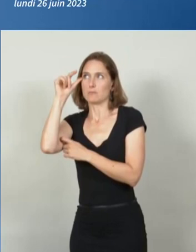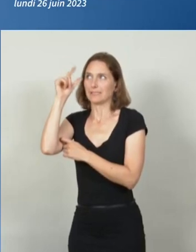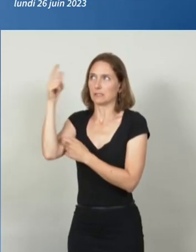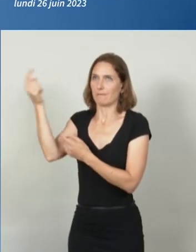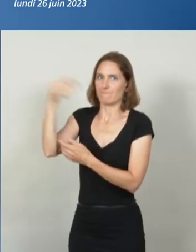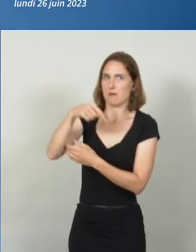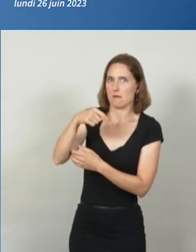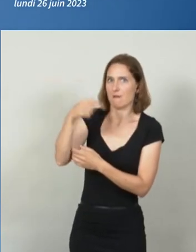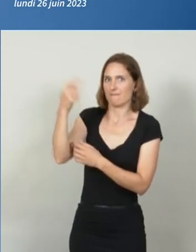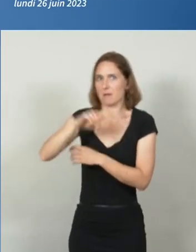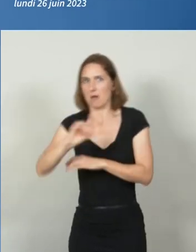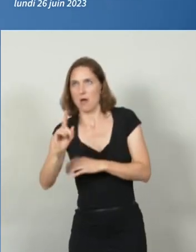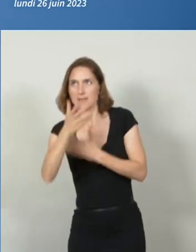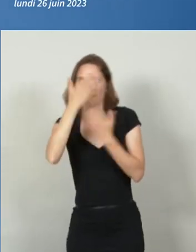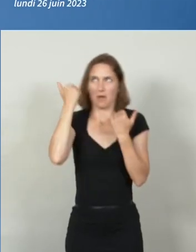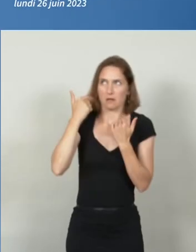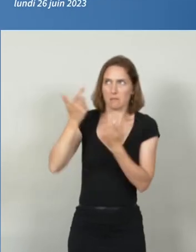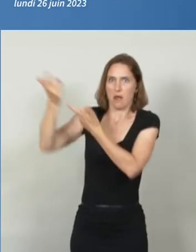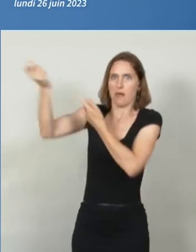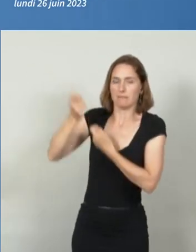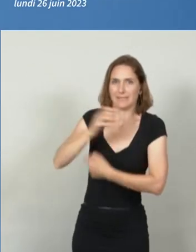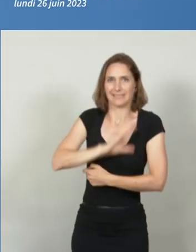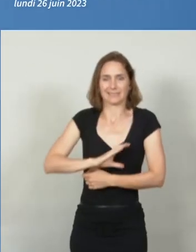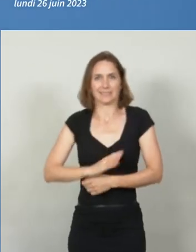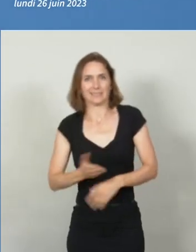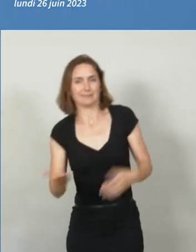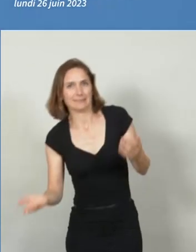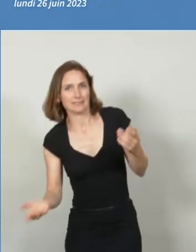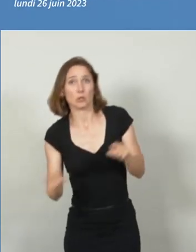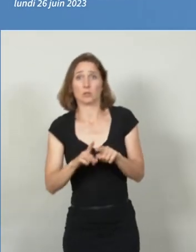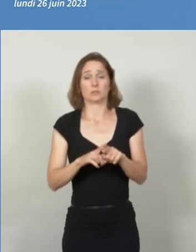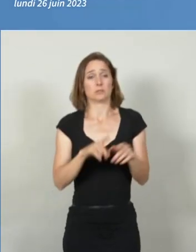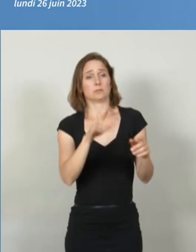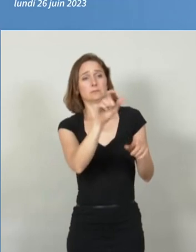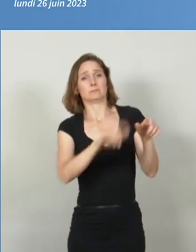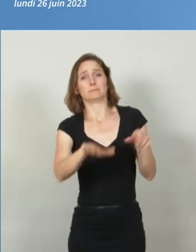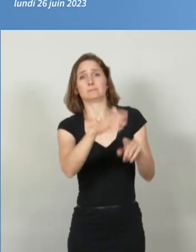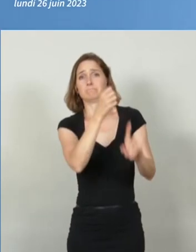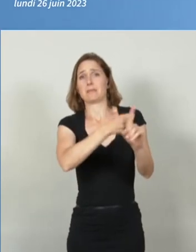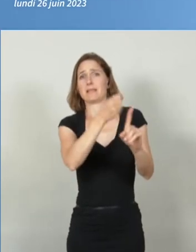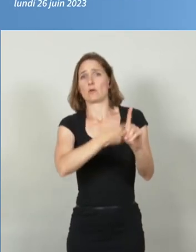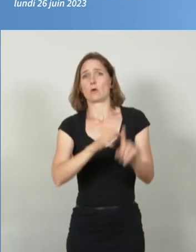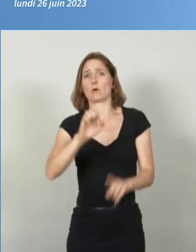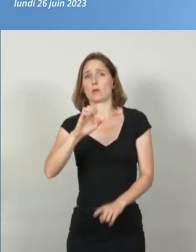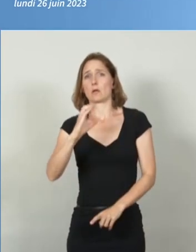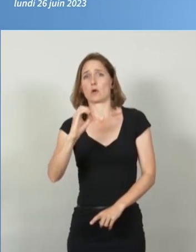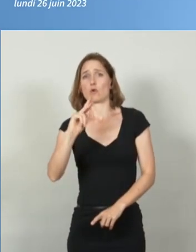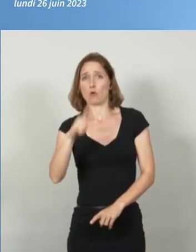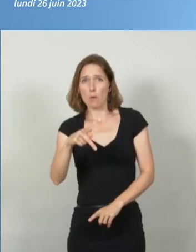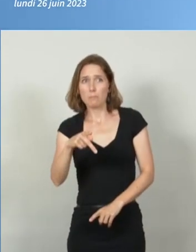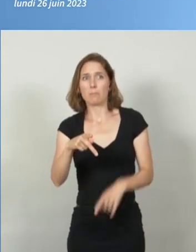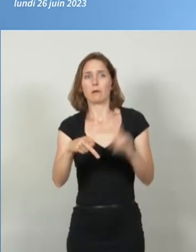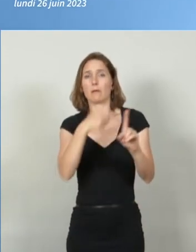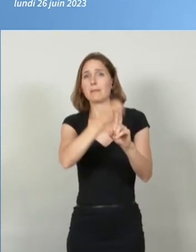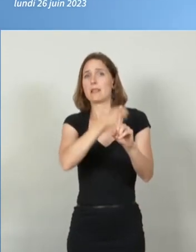du président quant à sa venue avec la mobilisation surprise des militants hip -hop donc on a bien compris le petit piège voilà bon le